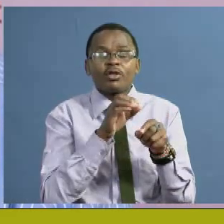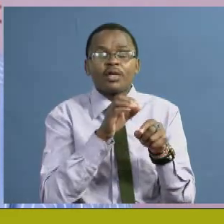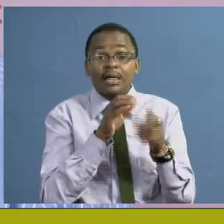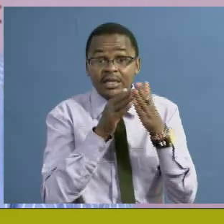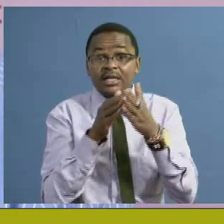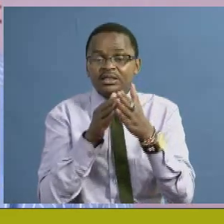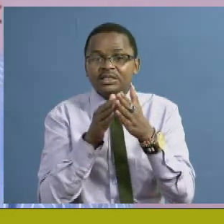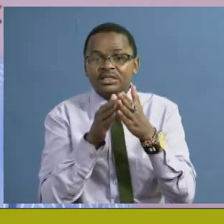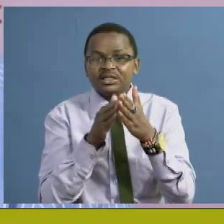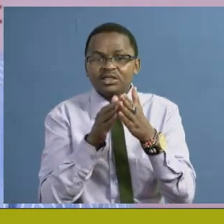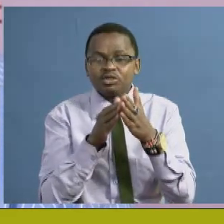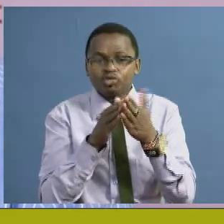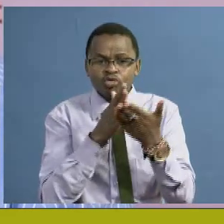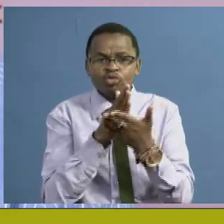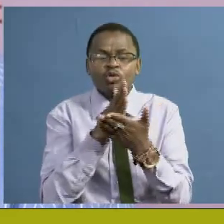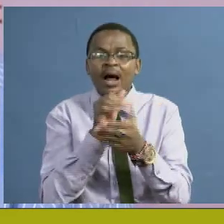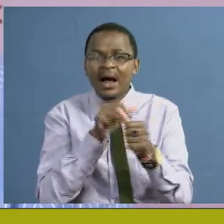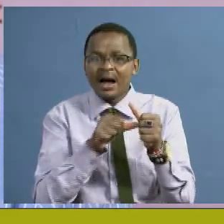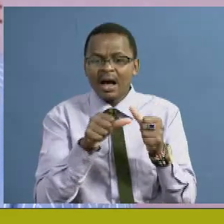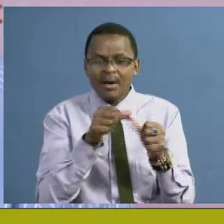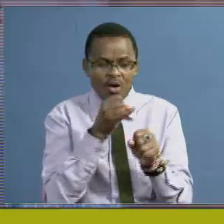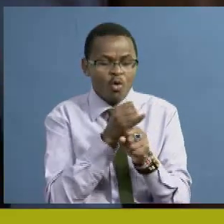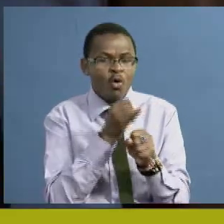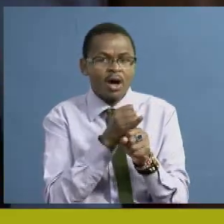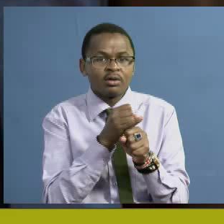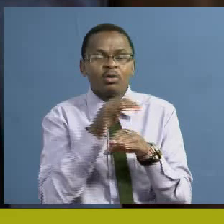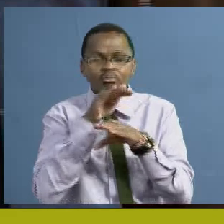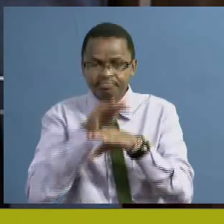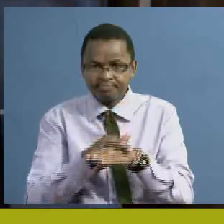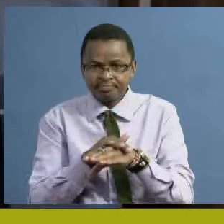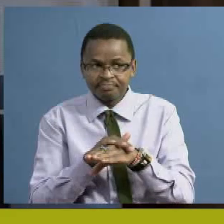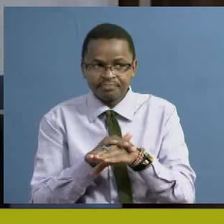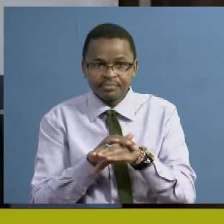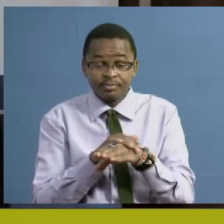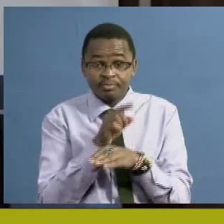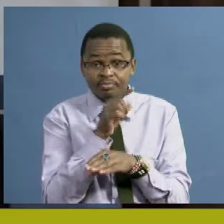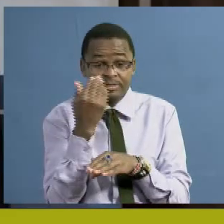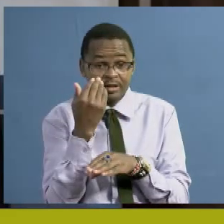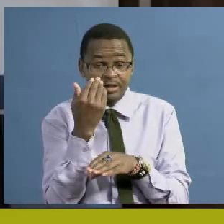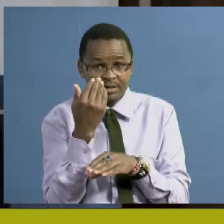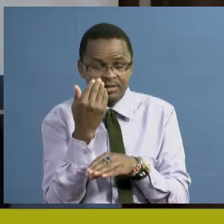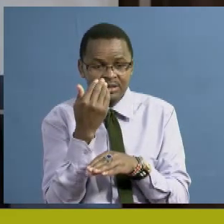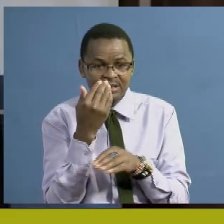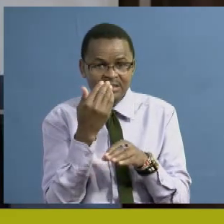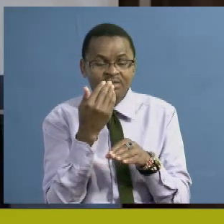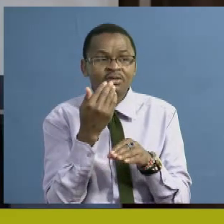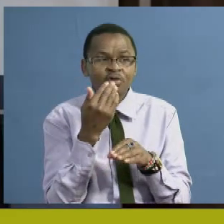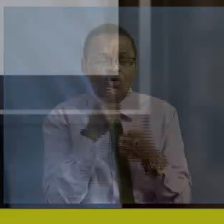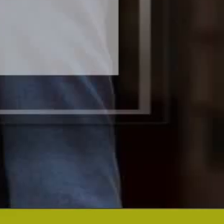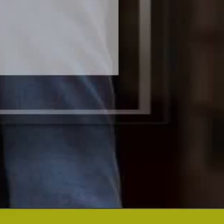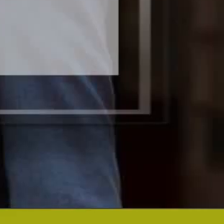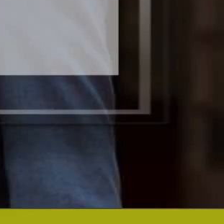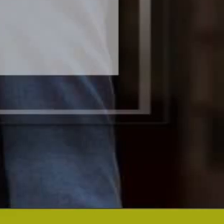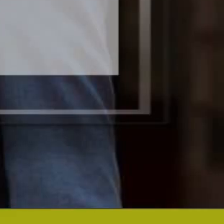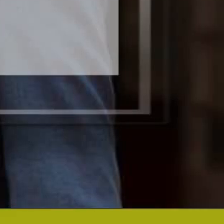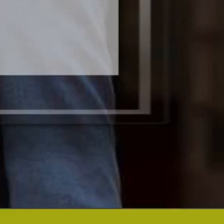purely things they wanted to work on. Yaliyomo katika mwafaka huo ni pamoja na kuzima